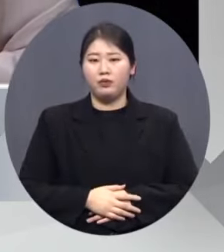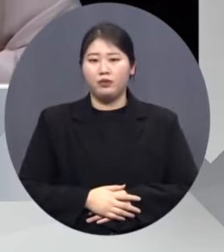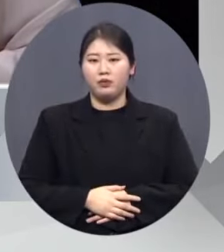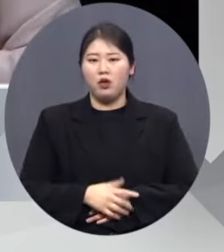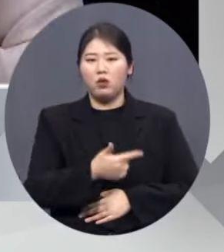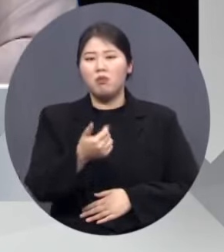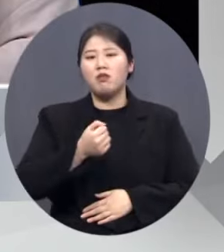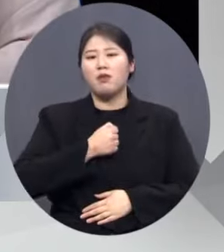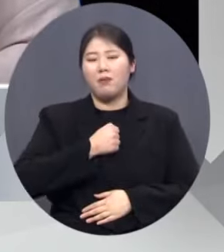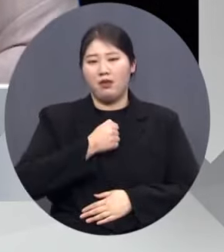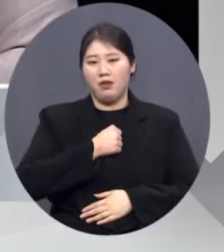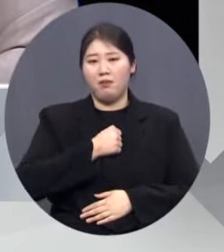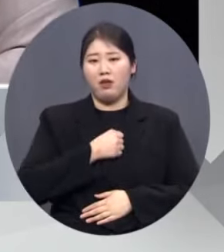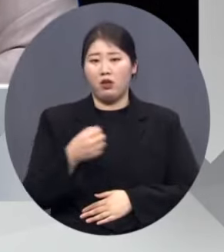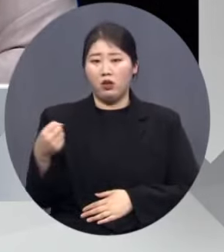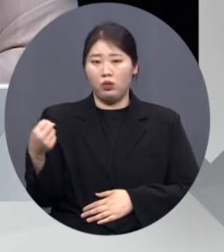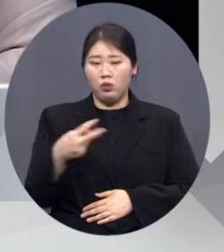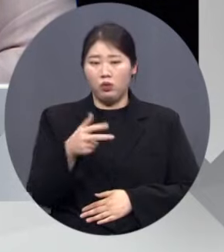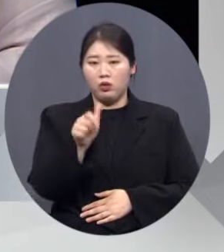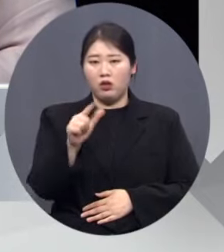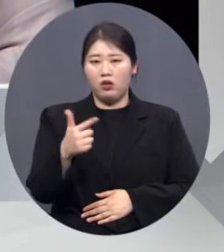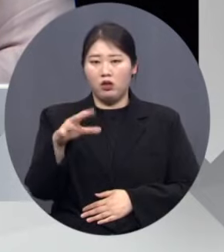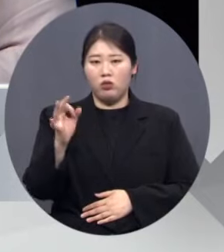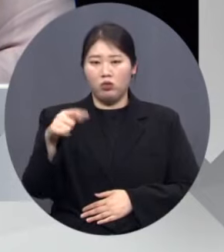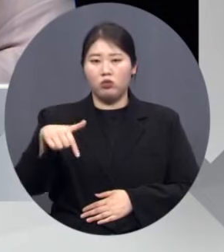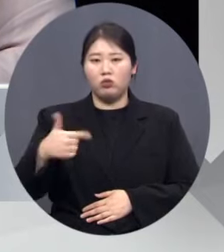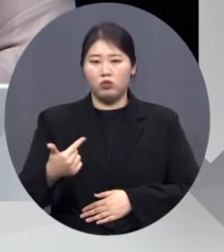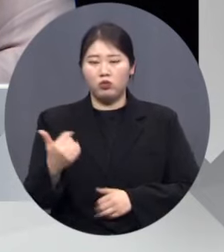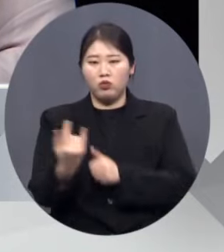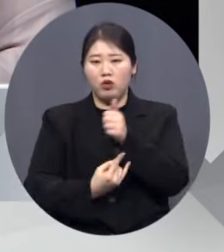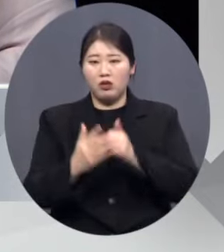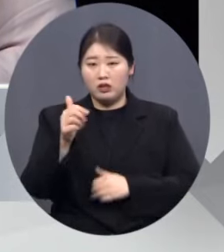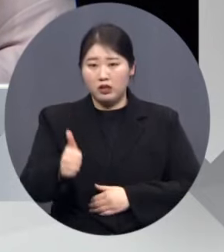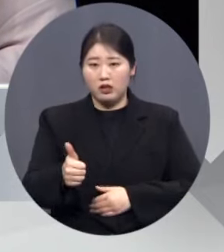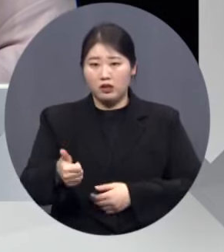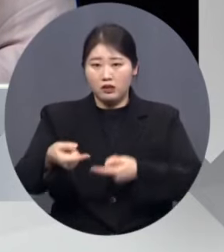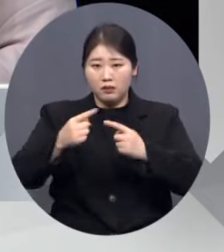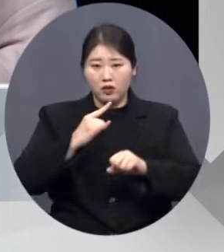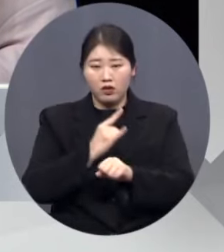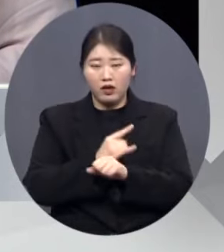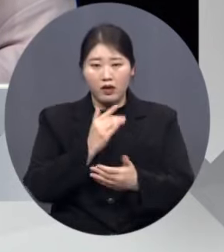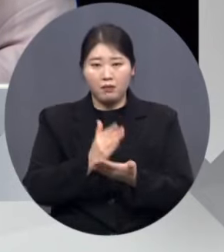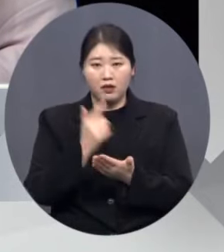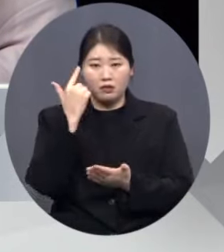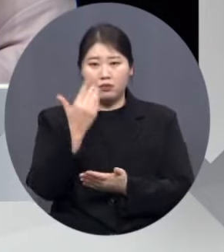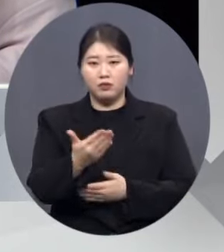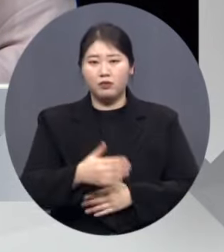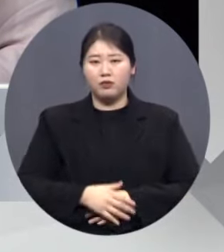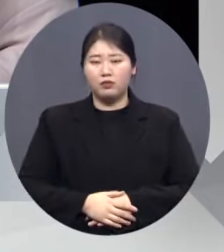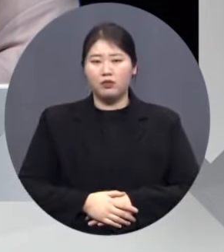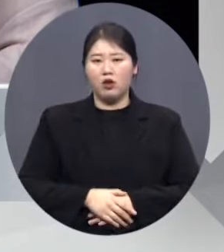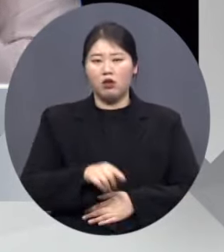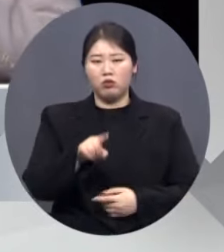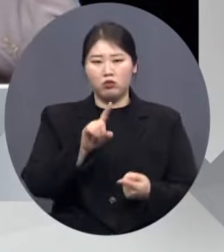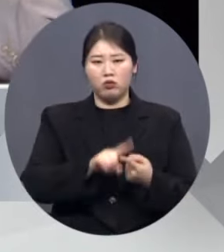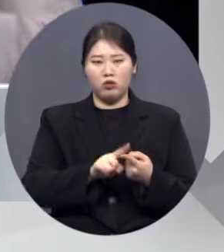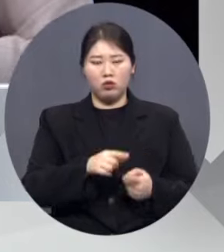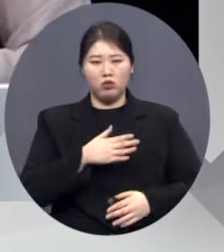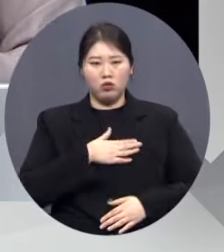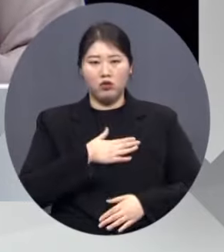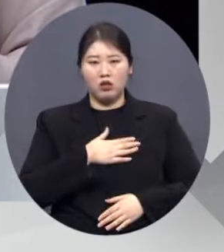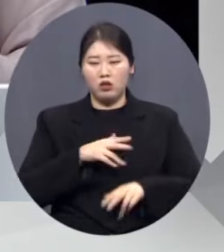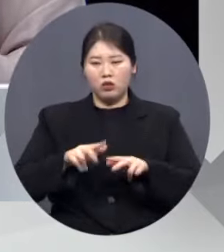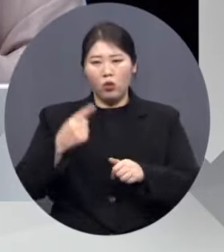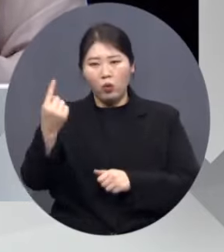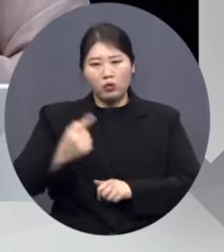답답하고요 그리고 한동은 우리 비대위원장님 오십니까 안 오십니까 그 얘기를 지금 토론해서 적 오십니까 안